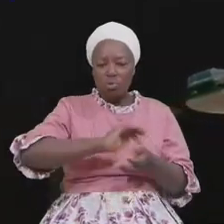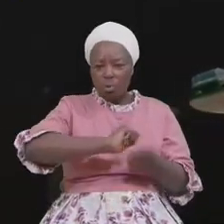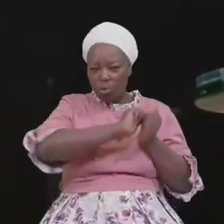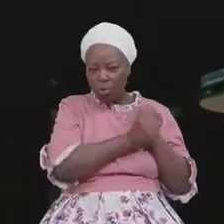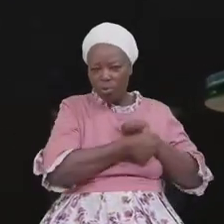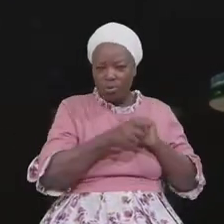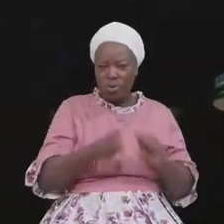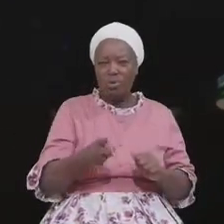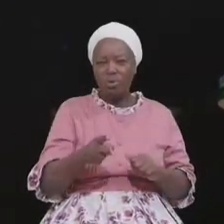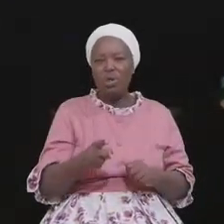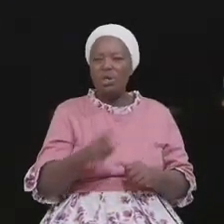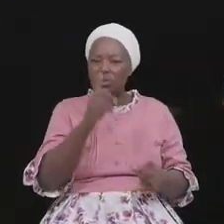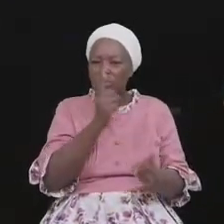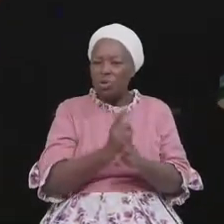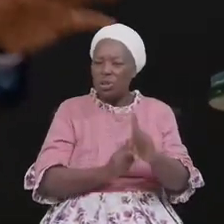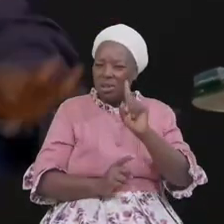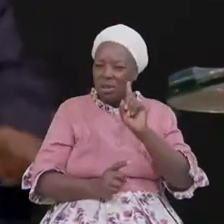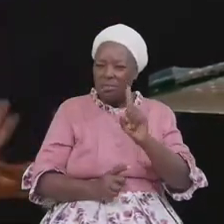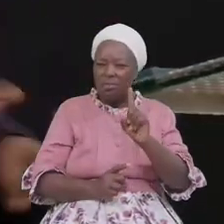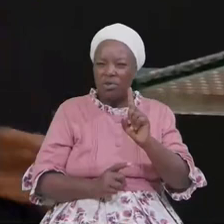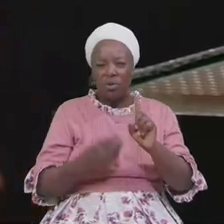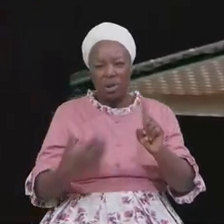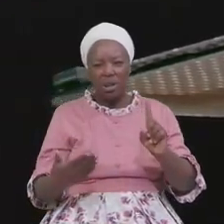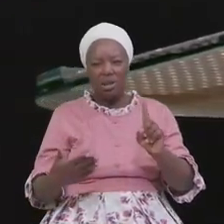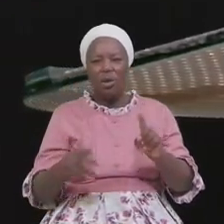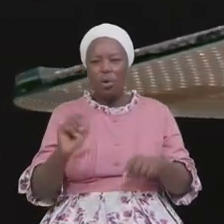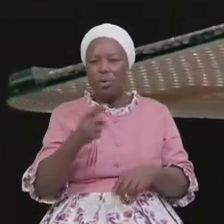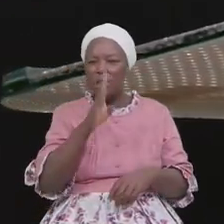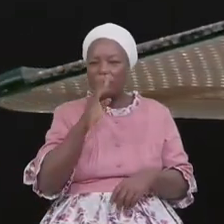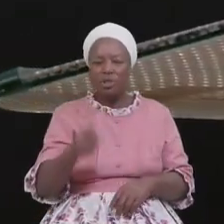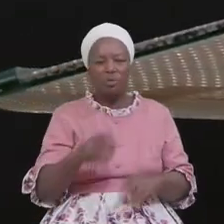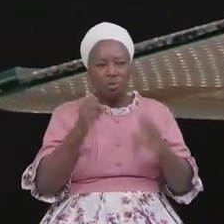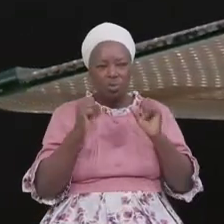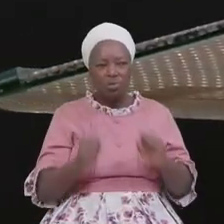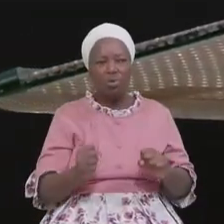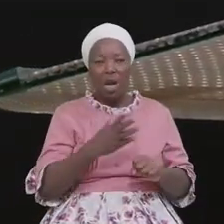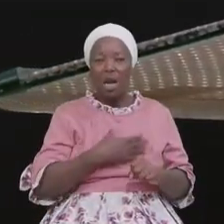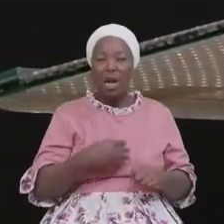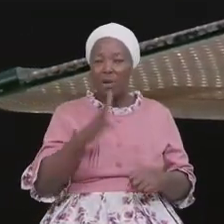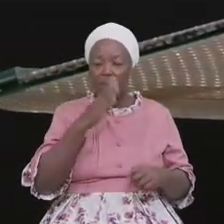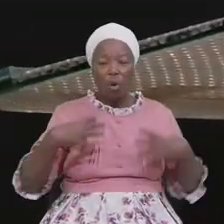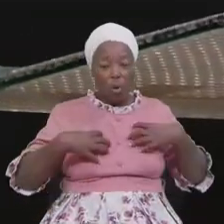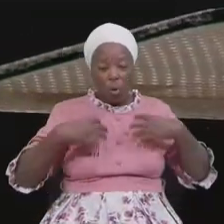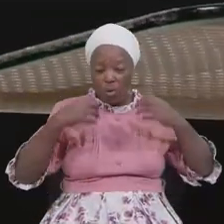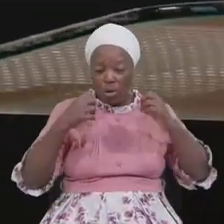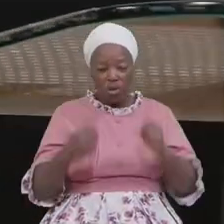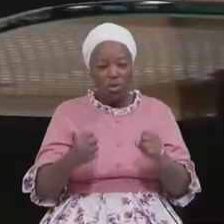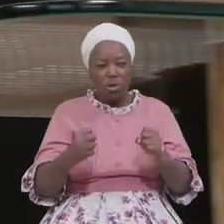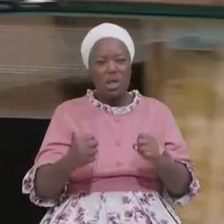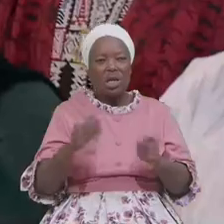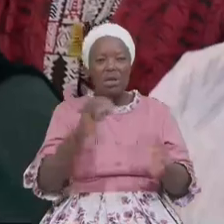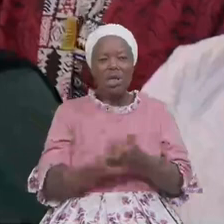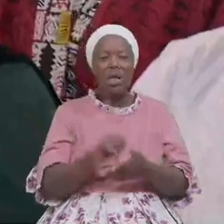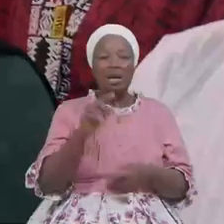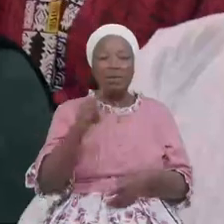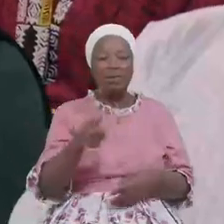ou te faire tourner le dos. Fortifie-toi seulement et prends courage. En agissant